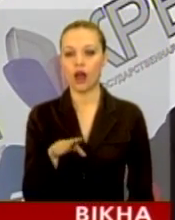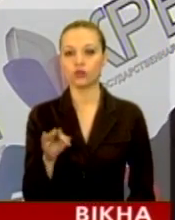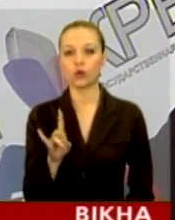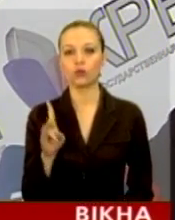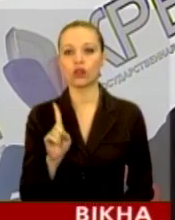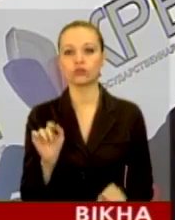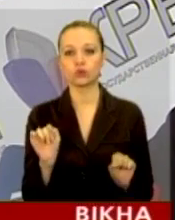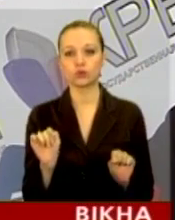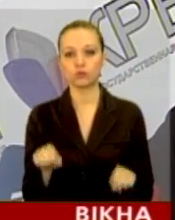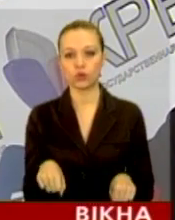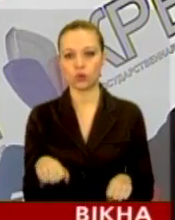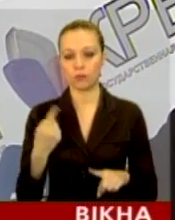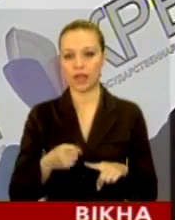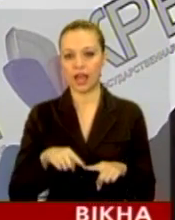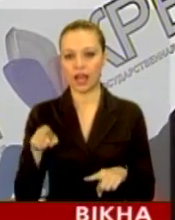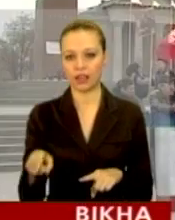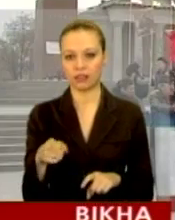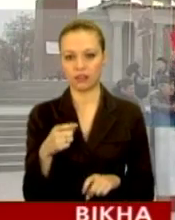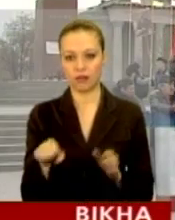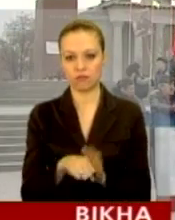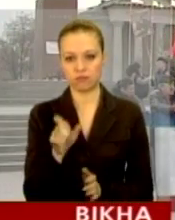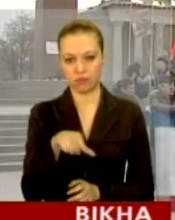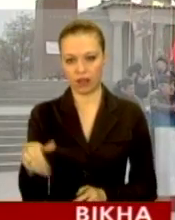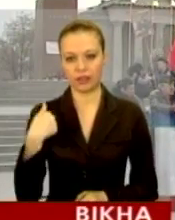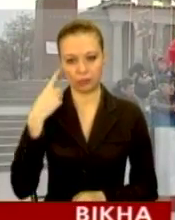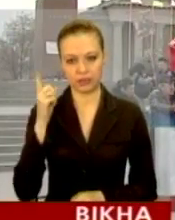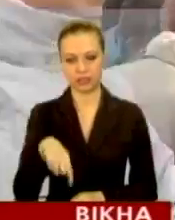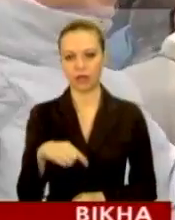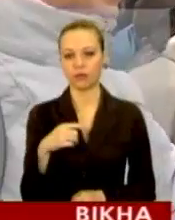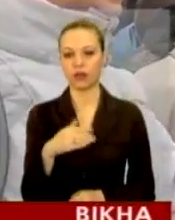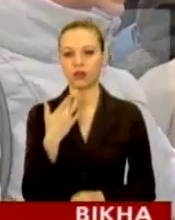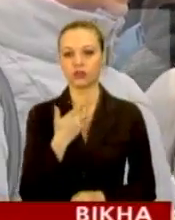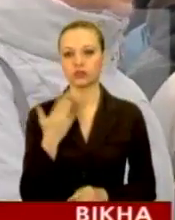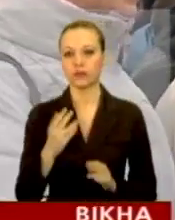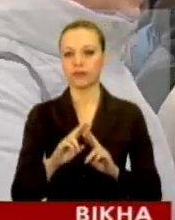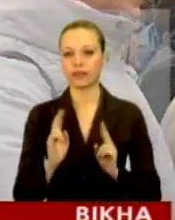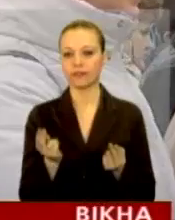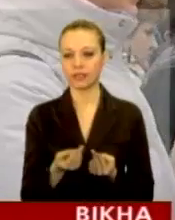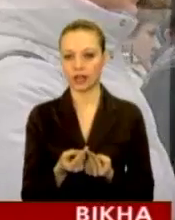О том, на что способна эта нацистская банда, мы знаем. Совет Федерации